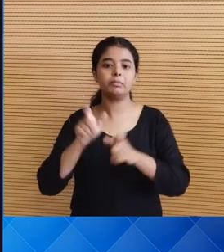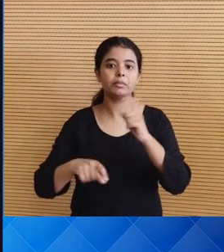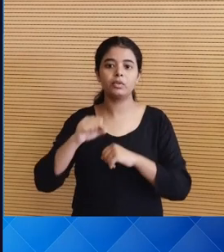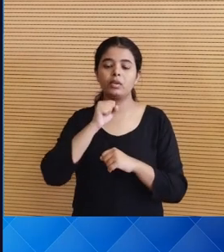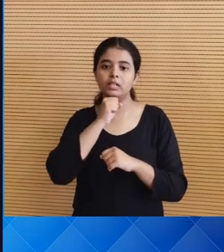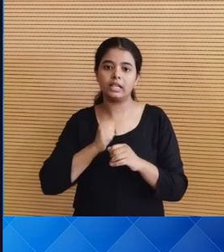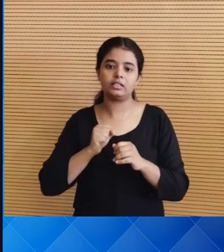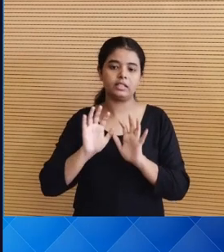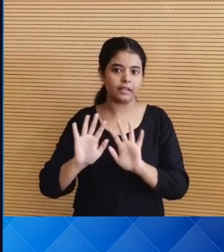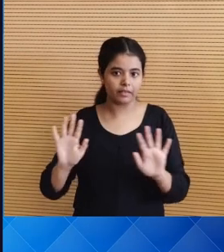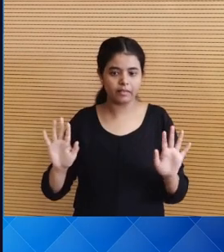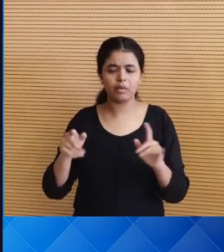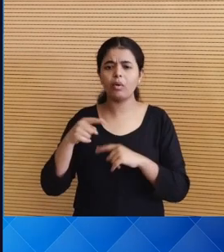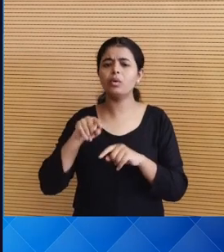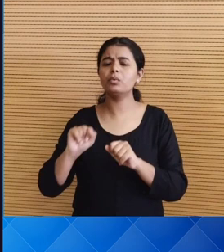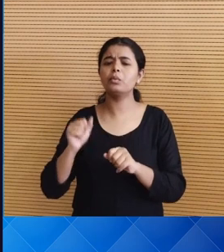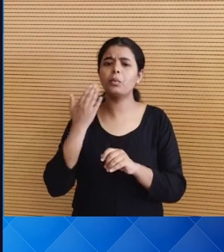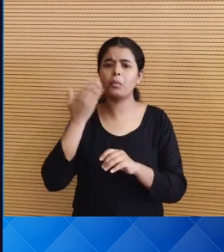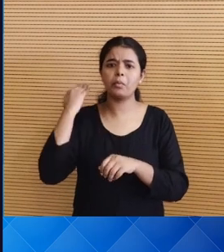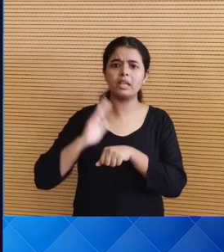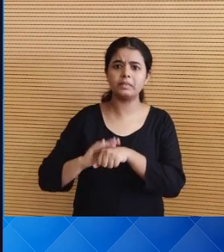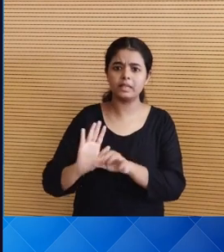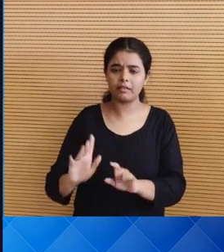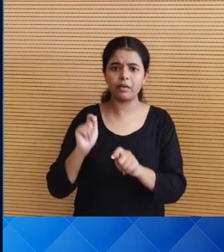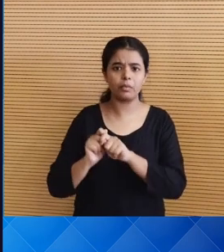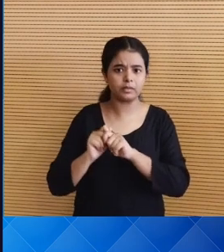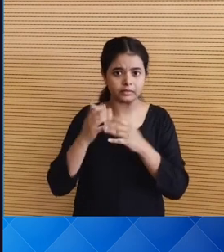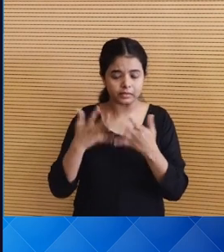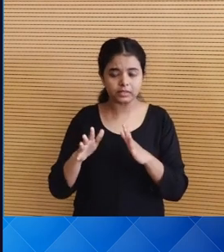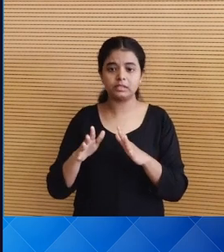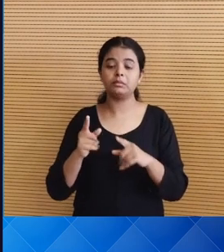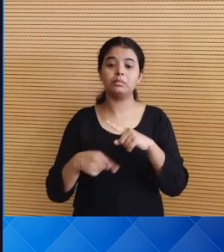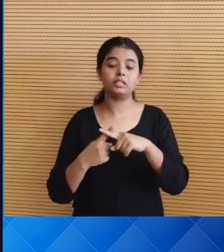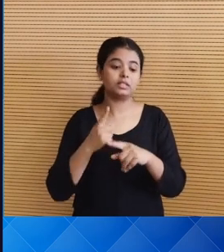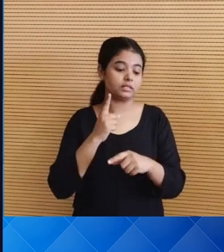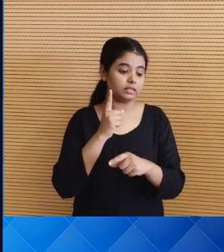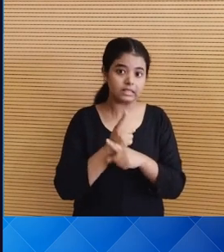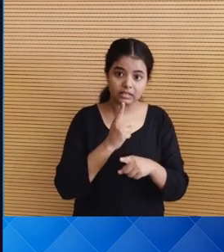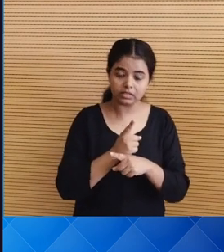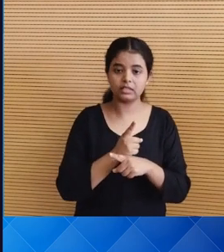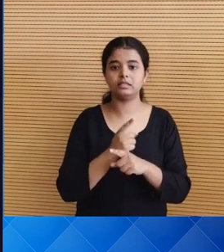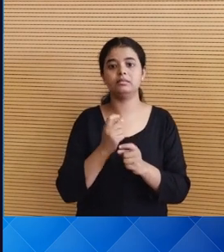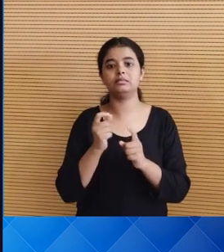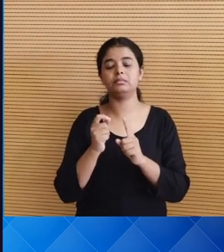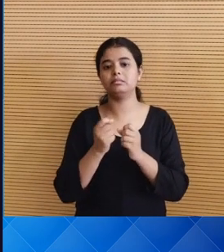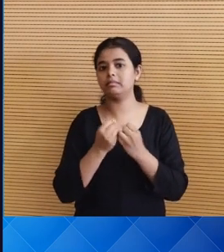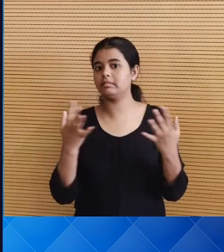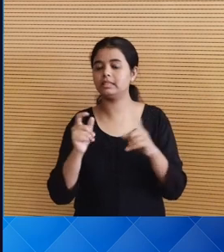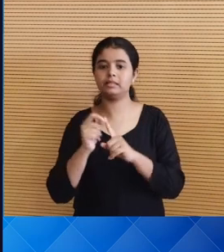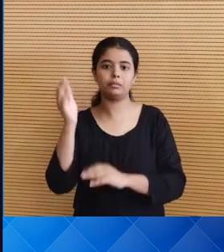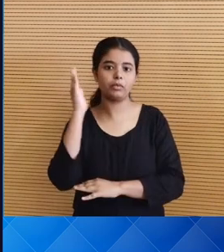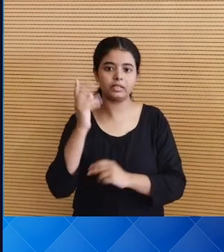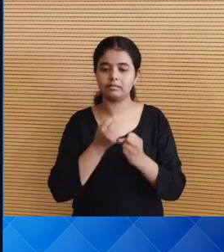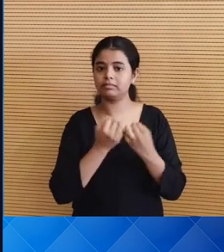उनके टीम मेंबर्स, हमारे शिक्षकगण, बहुत सारे शिक्षकगण इनफैक्ट हमारे साथ जुड़े हुए